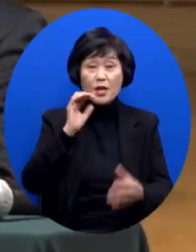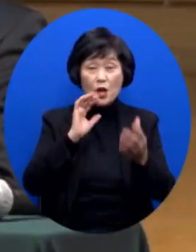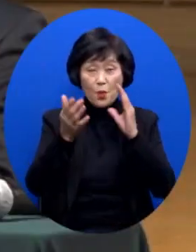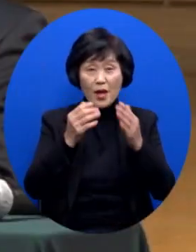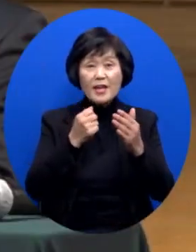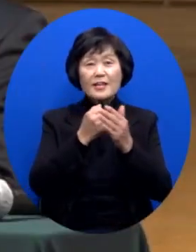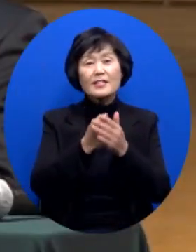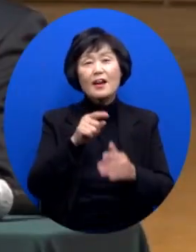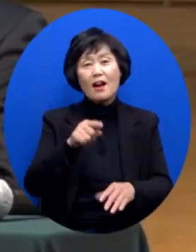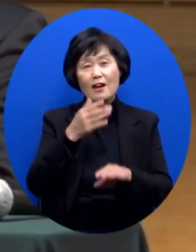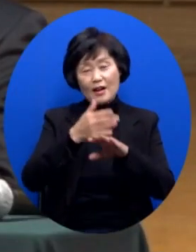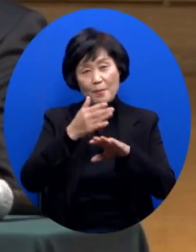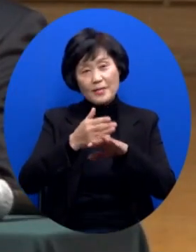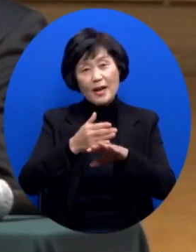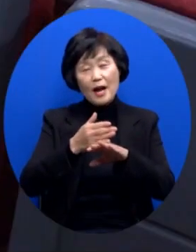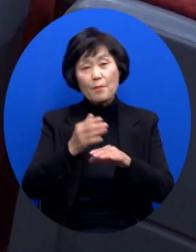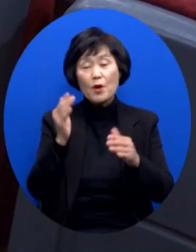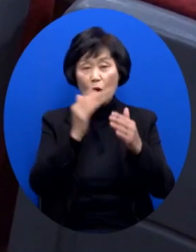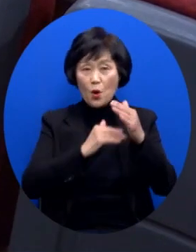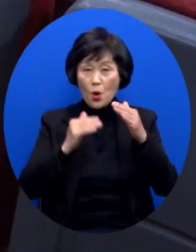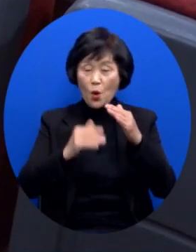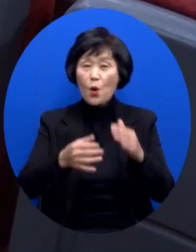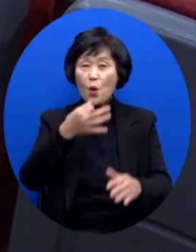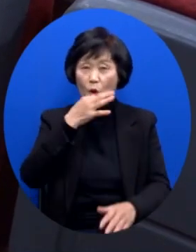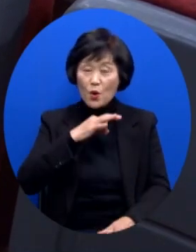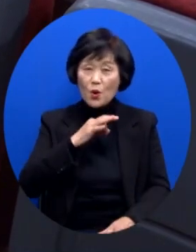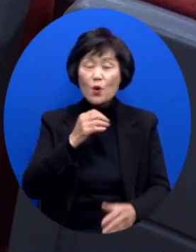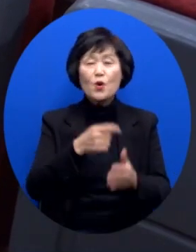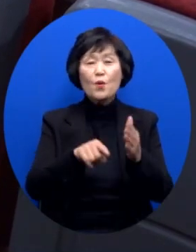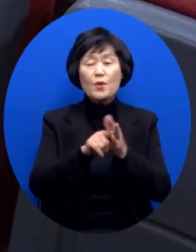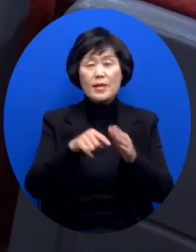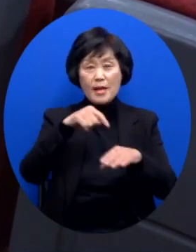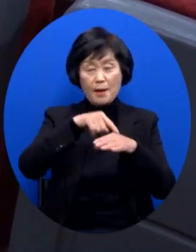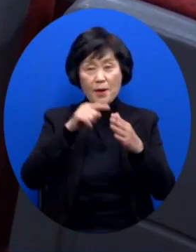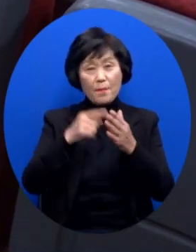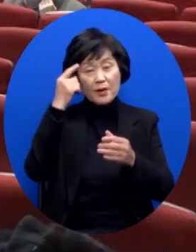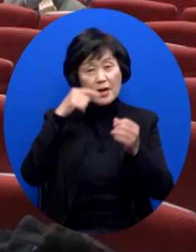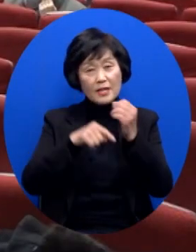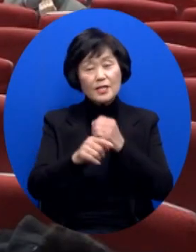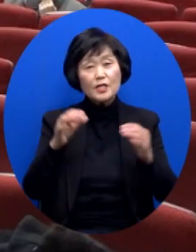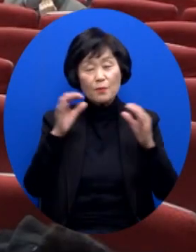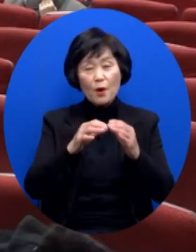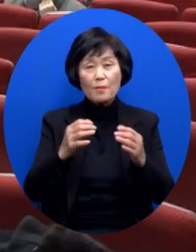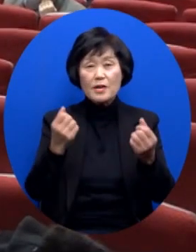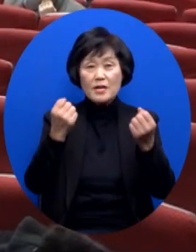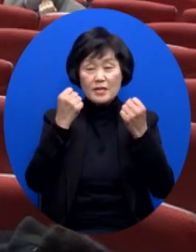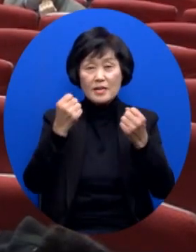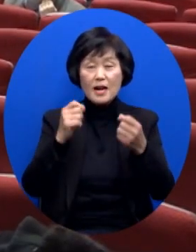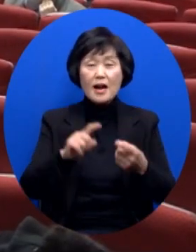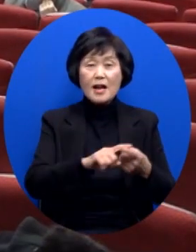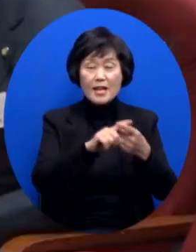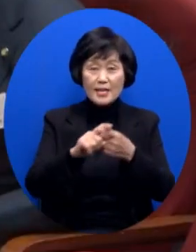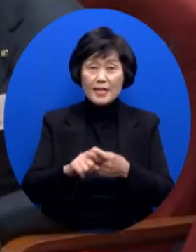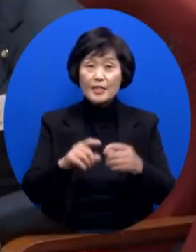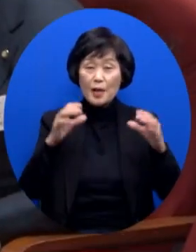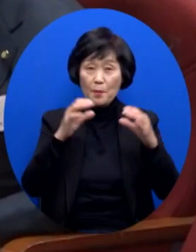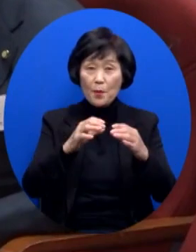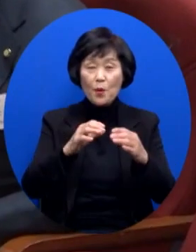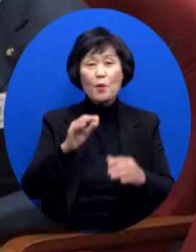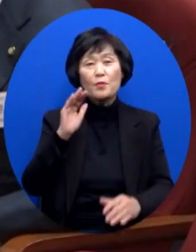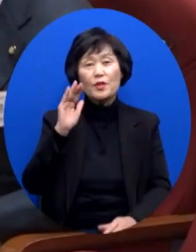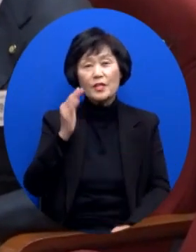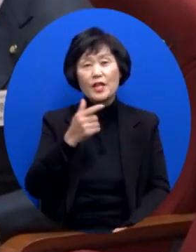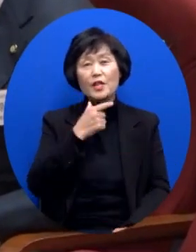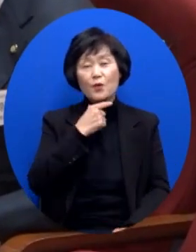일이라며 교회의 공익과 공공성을 위해 마음과 뜻을 모으는 건강한 연합기관으로 다시 한번 도약하는 계기가 되길